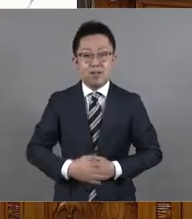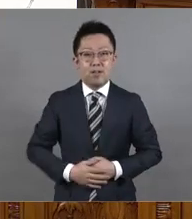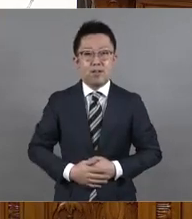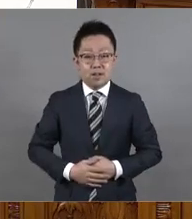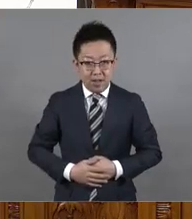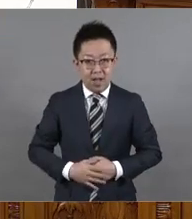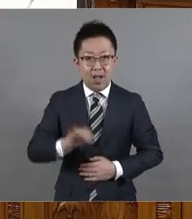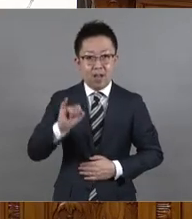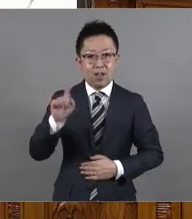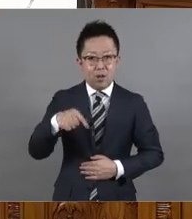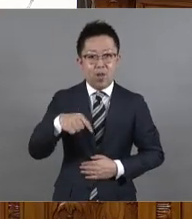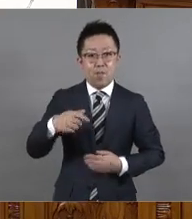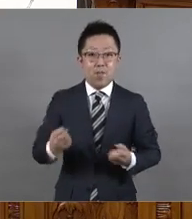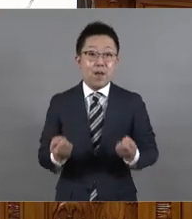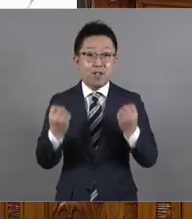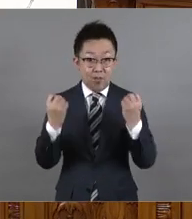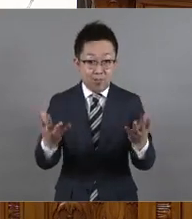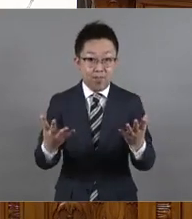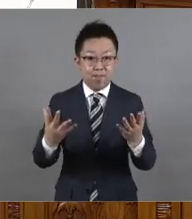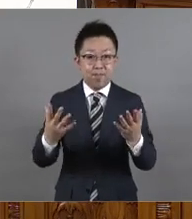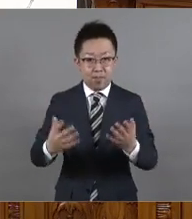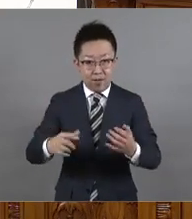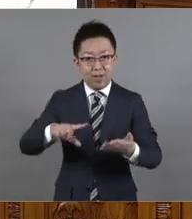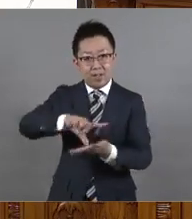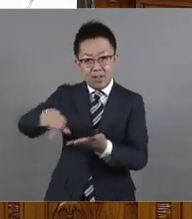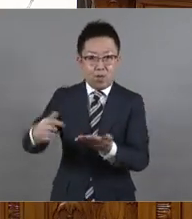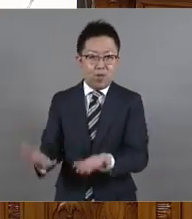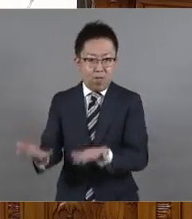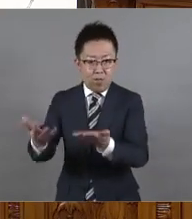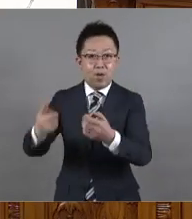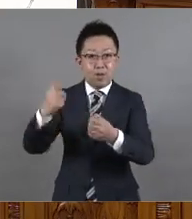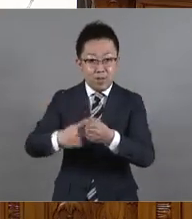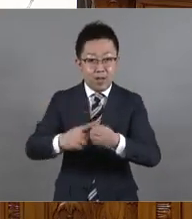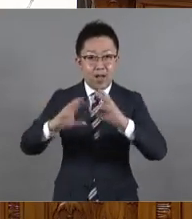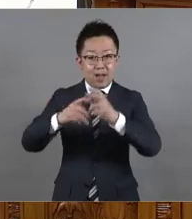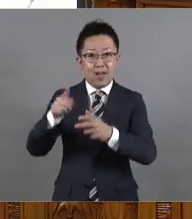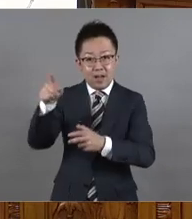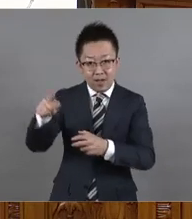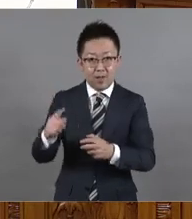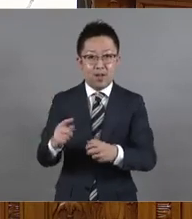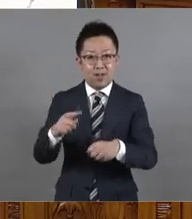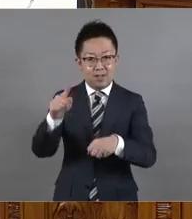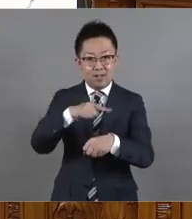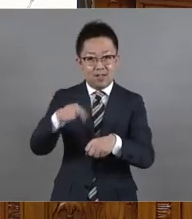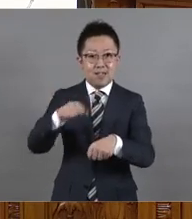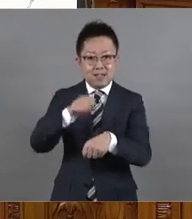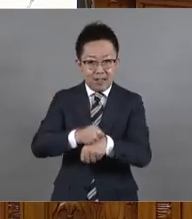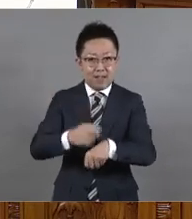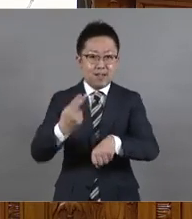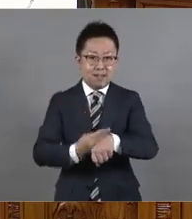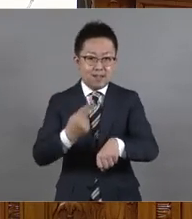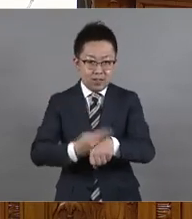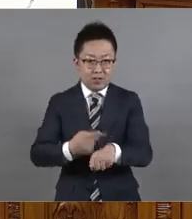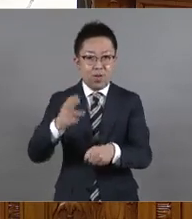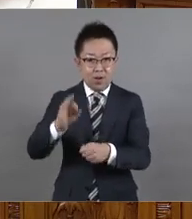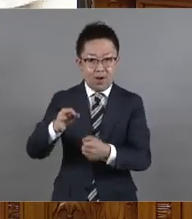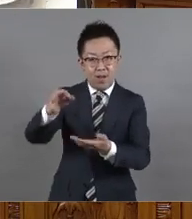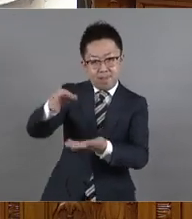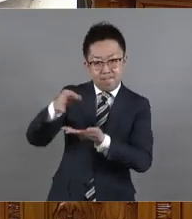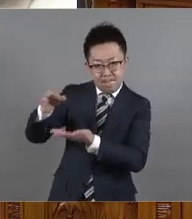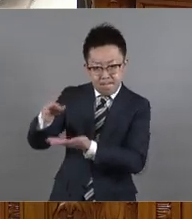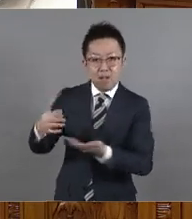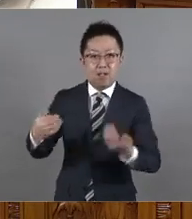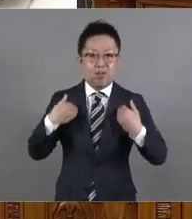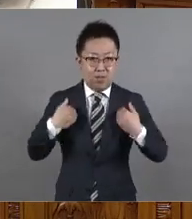イノベーションの創出や地方創生のためには海外から高度な人材技術豊富な資金を呼び込むことが